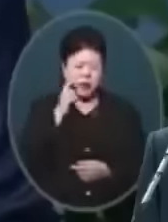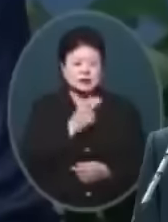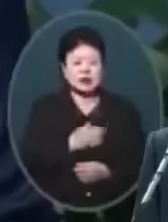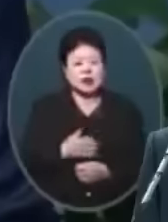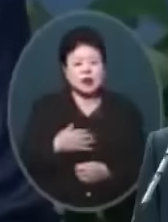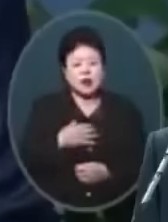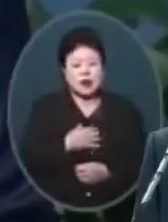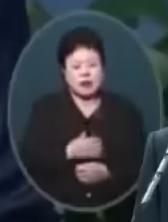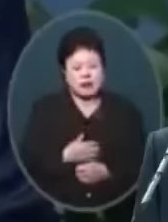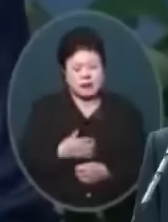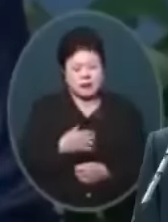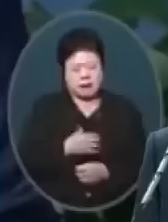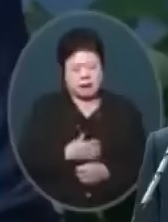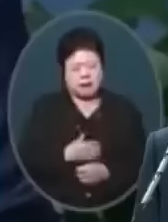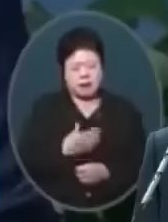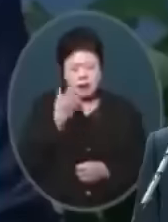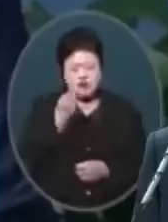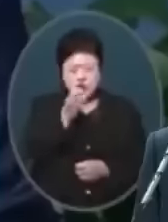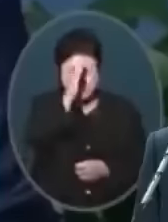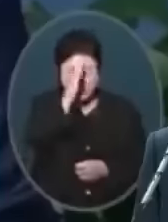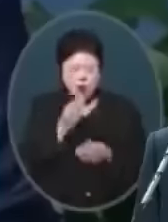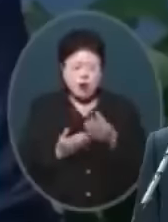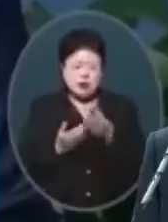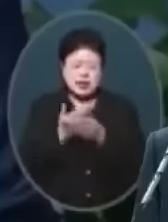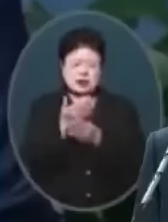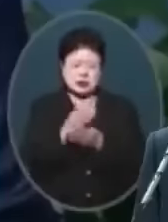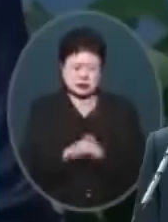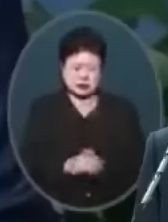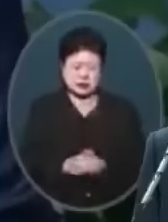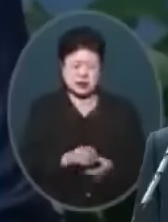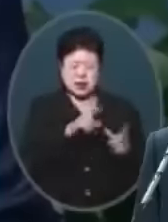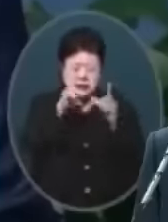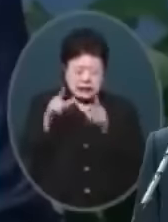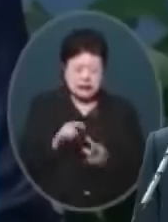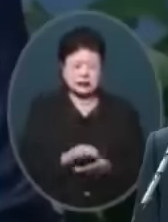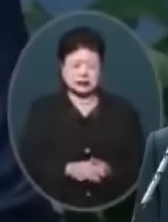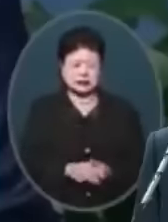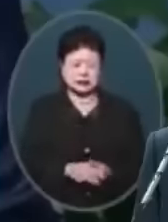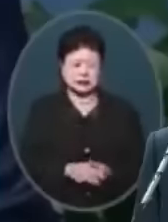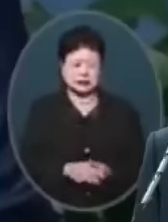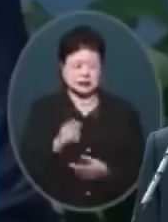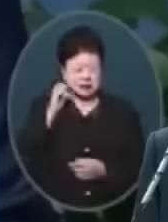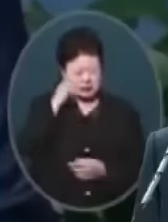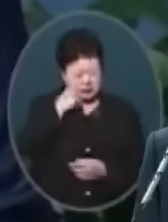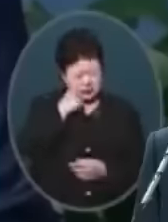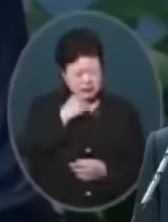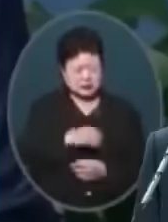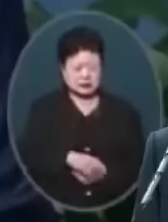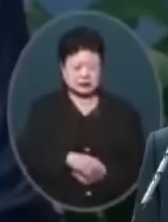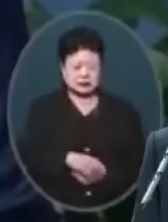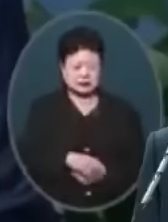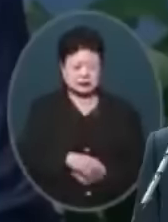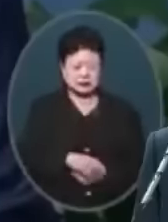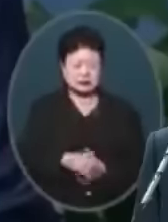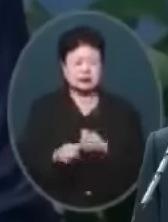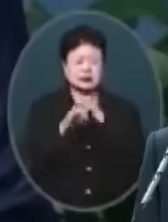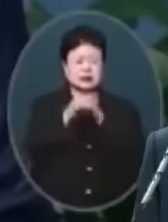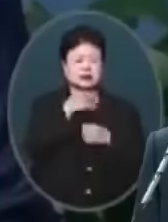괴롭습니다. 우울증에 걸려서 사는 것이 다 잿빛 하늘 같고 살아서